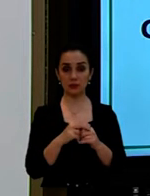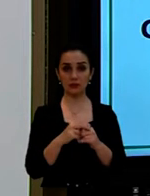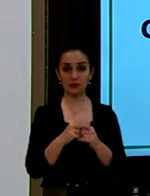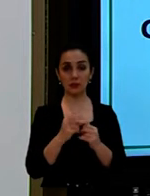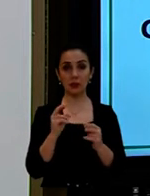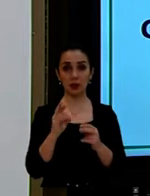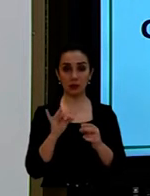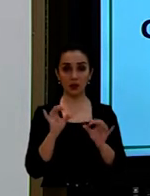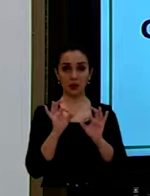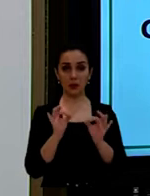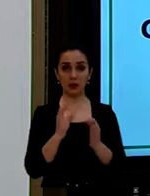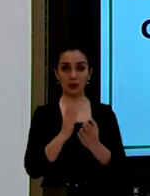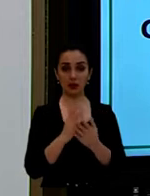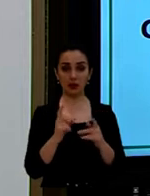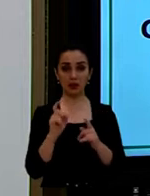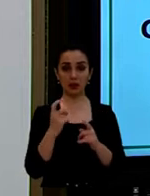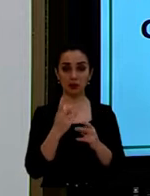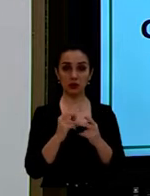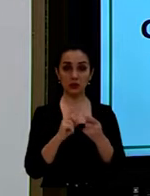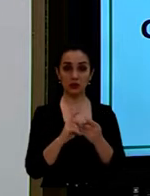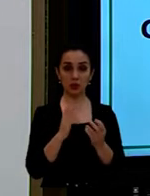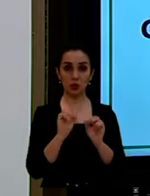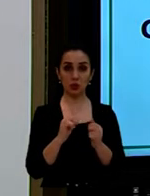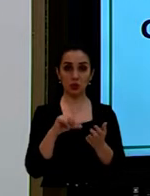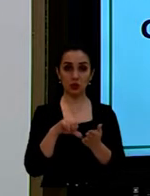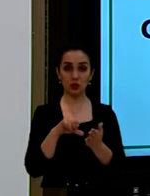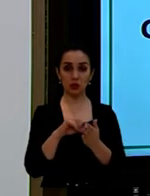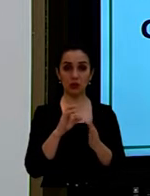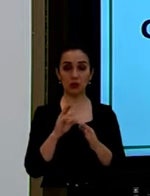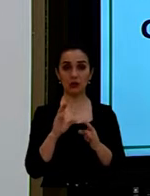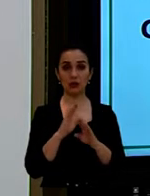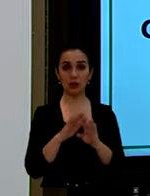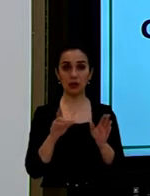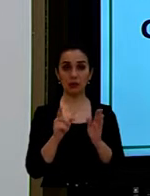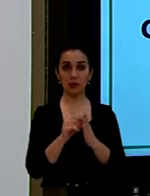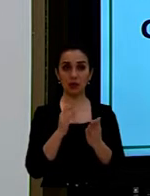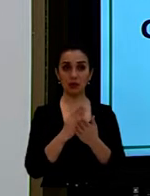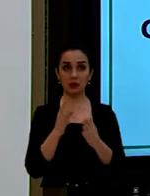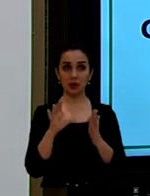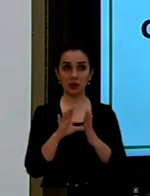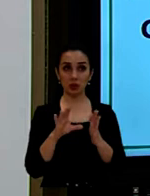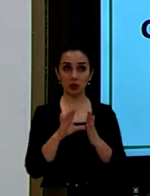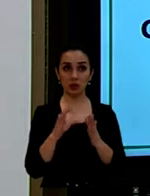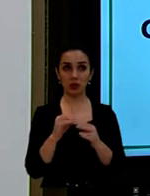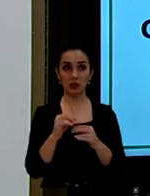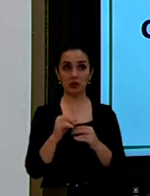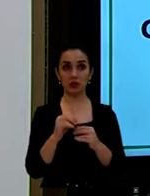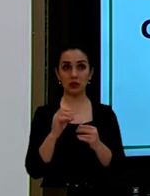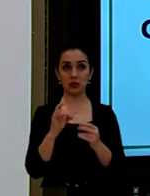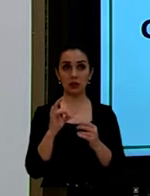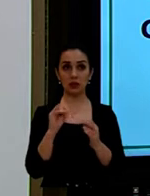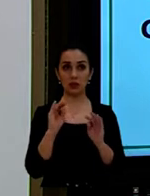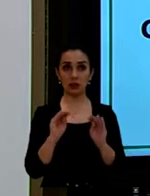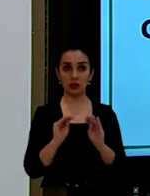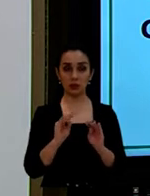преобразование химической связи могут участвовать неспаренные электроны атомов спаренные электроны